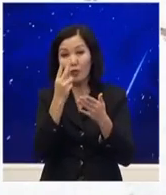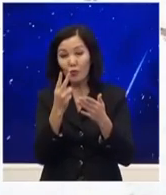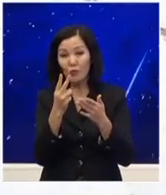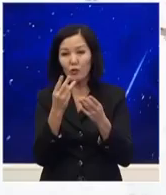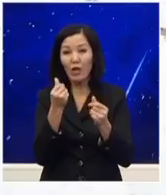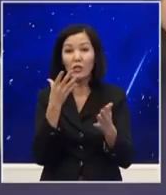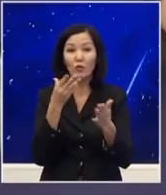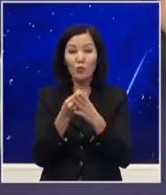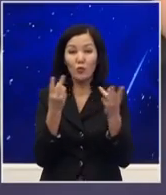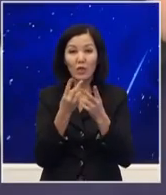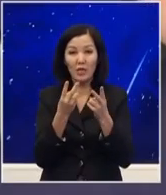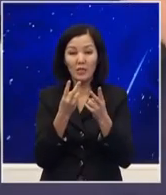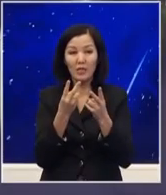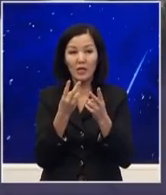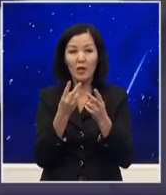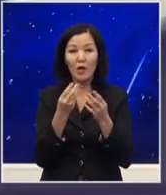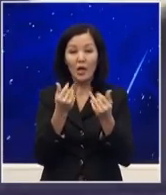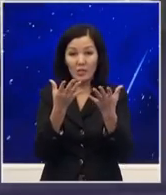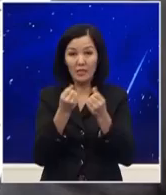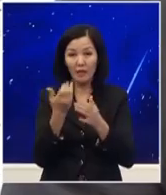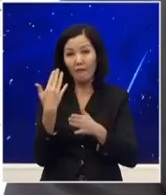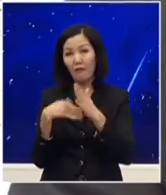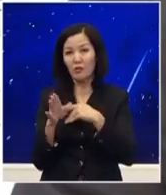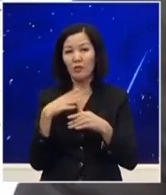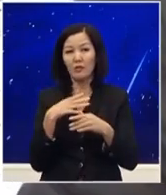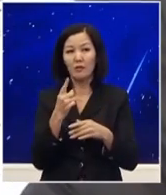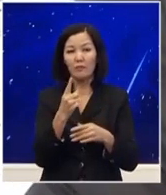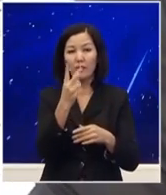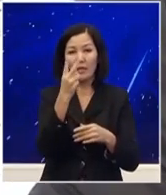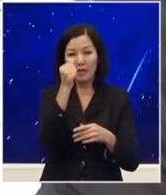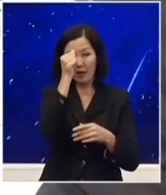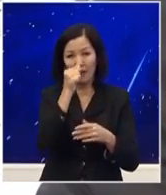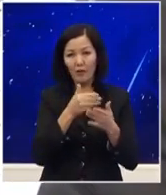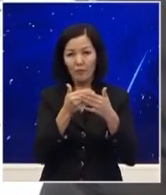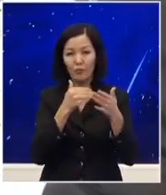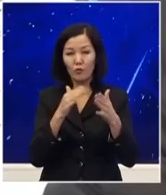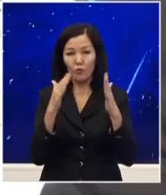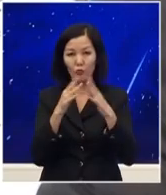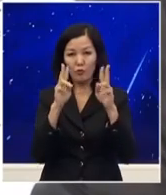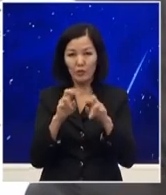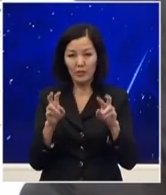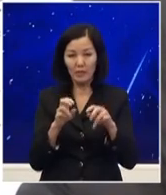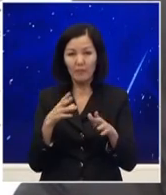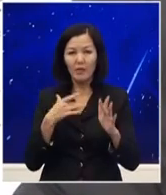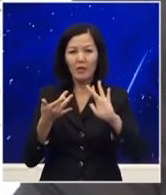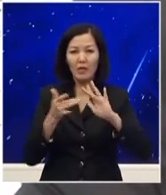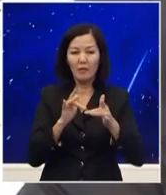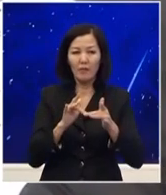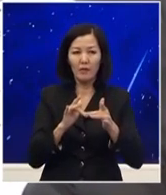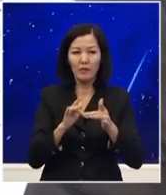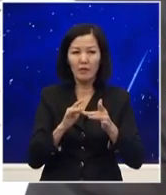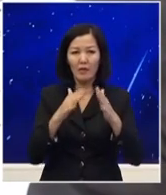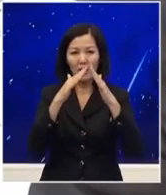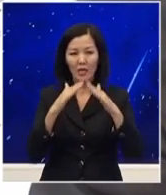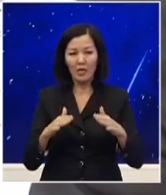ғайым жоғалады. Мұндай жағдай Талдықорғанда да тіркелген. Бір-екі ай бұрын үй іздегем, желі арқылы, OLX крыш